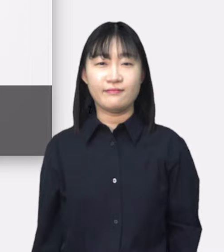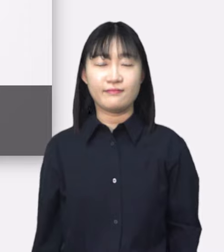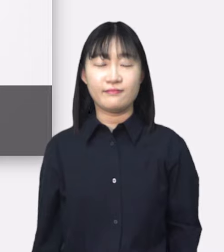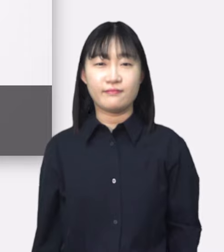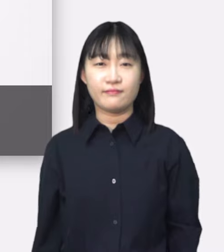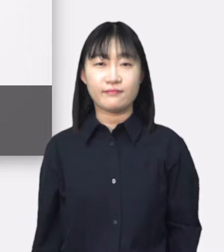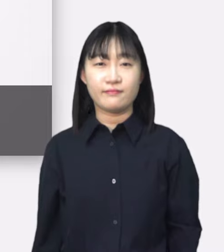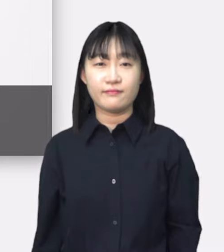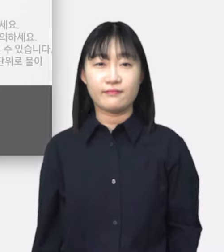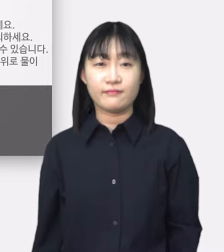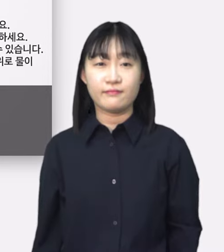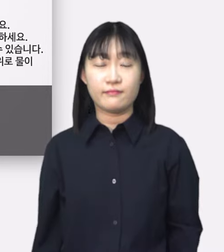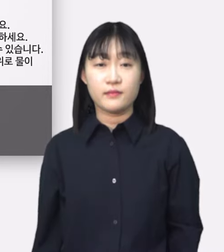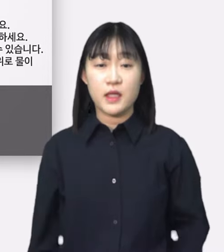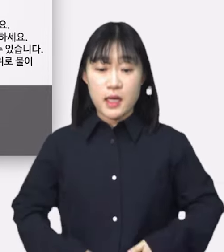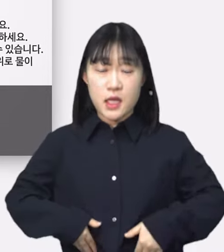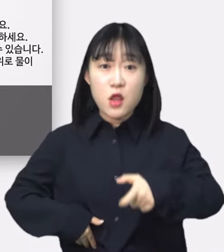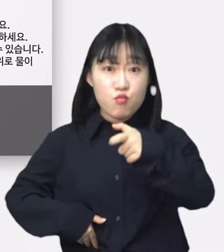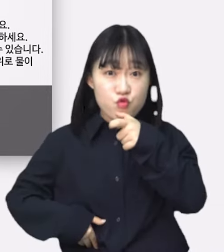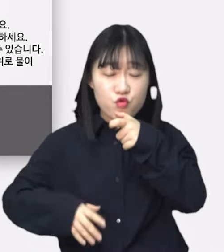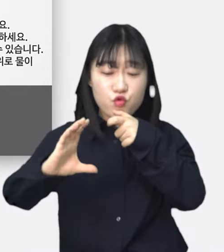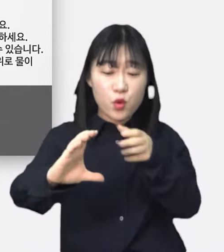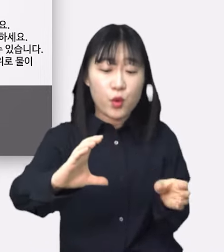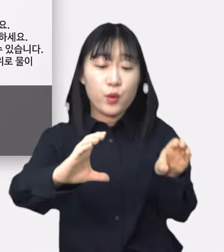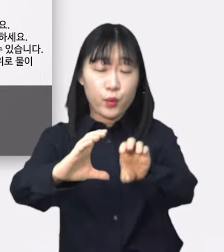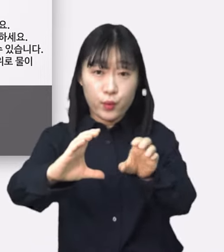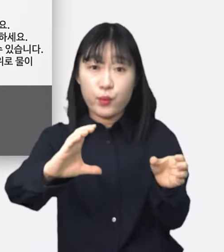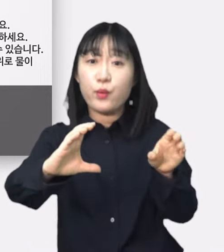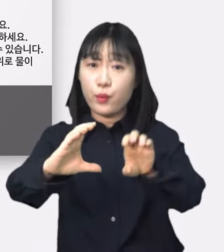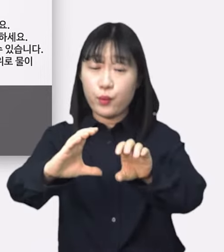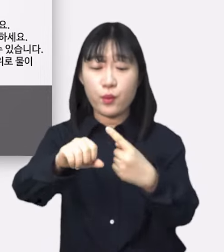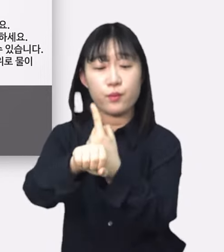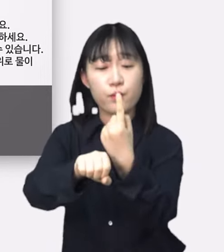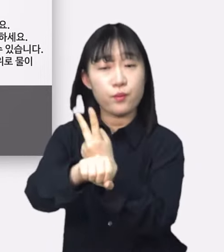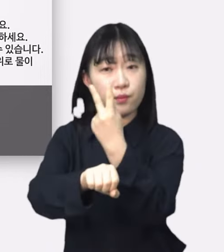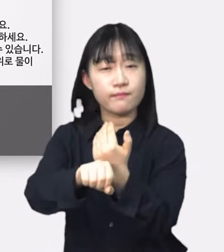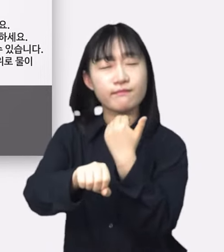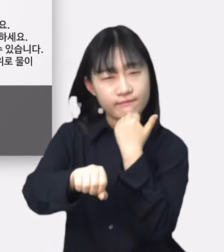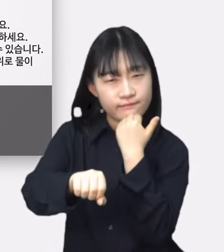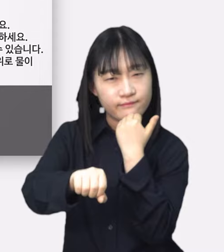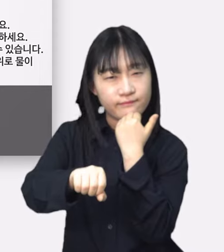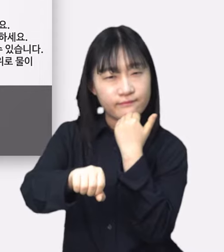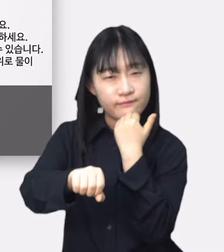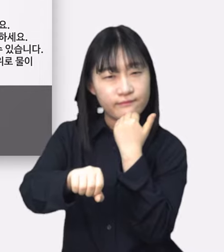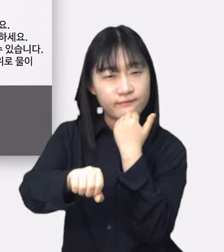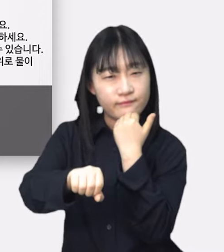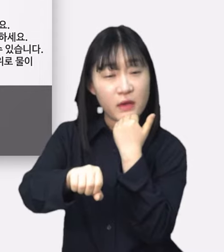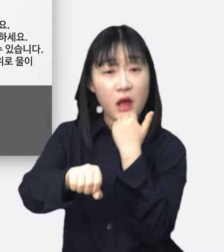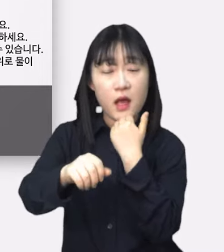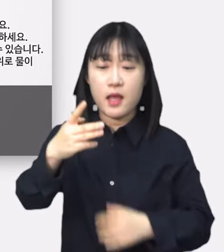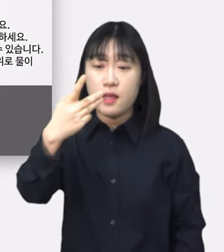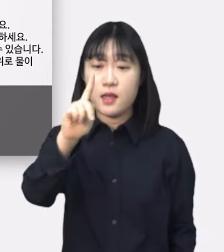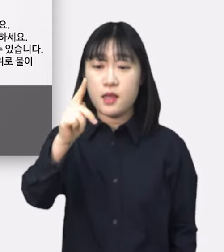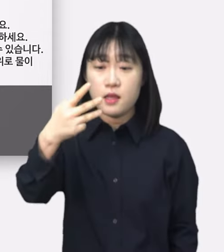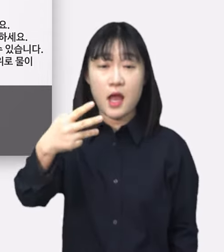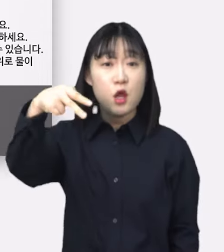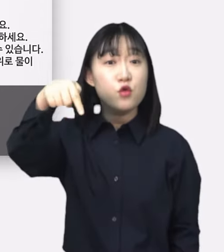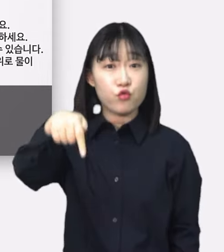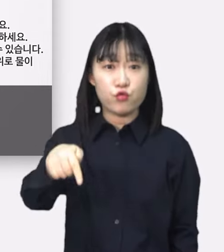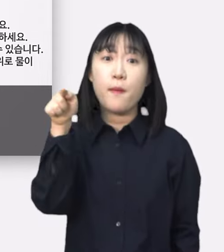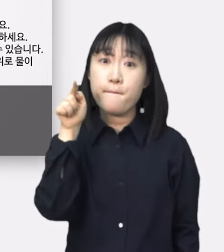세탁통에 온수를 추가로 투입하고 1시간에서 2시간 기다린 뒤 탈수를 동작하여